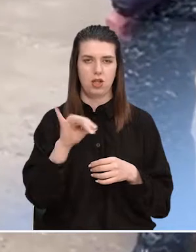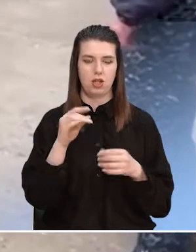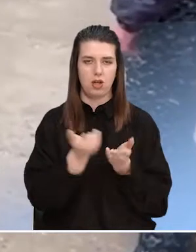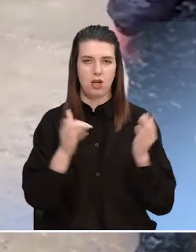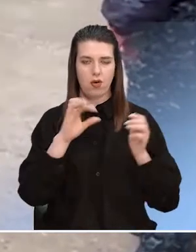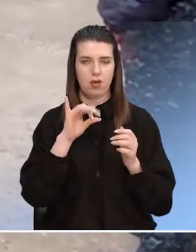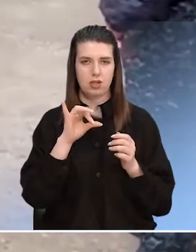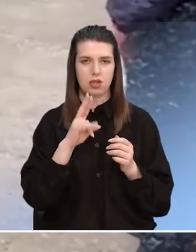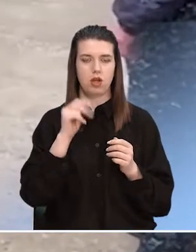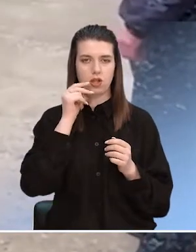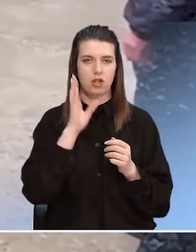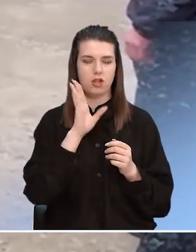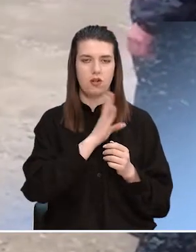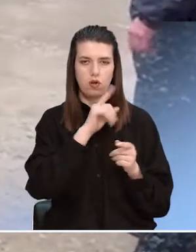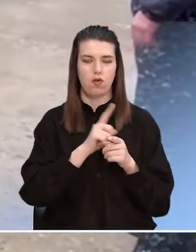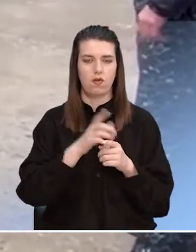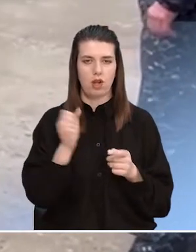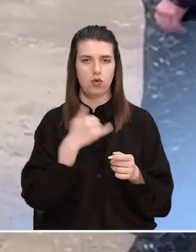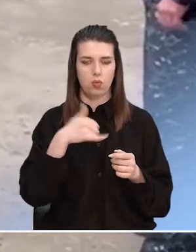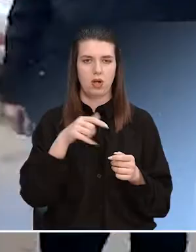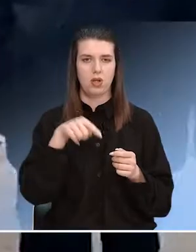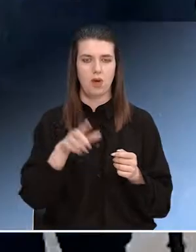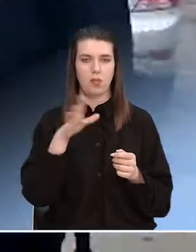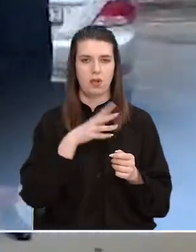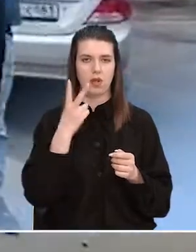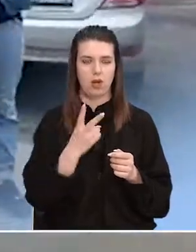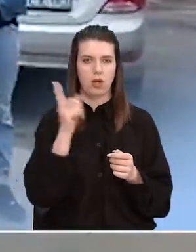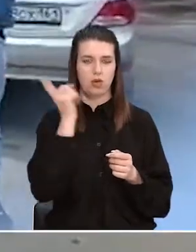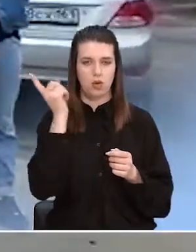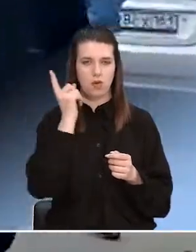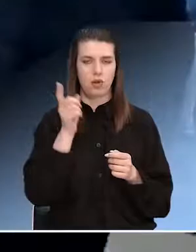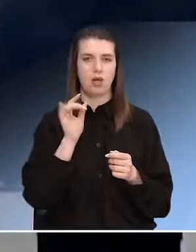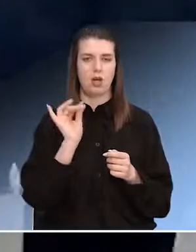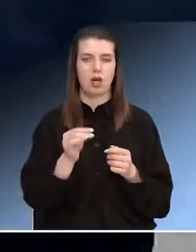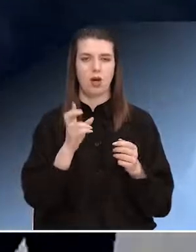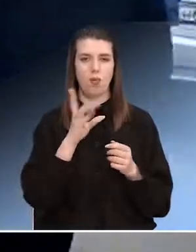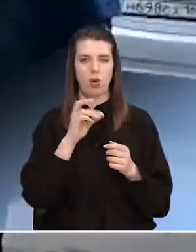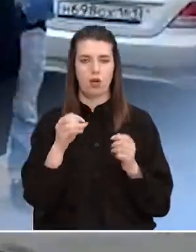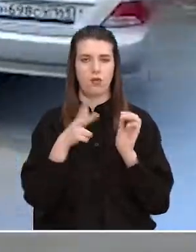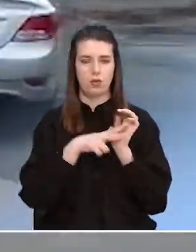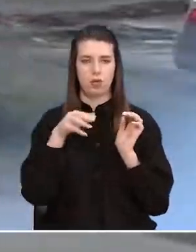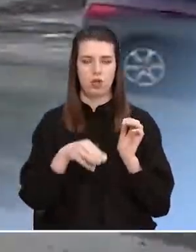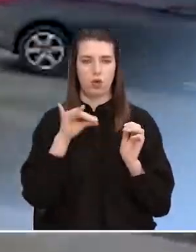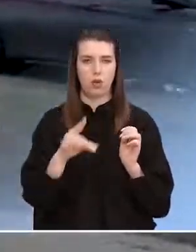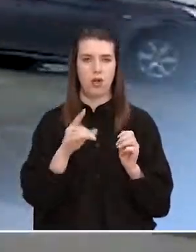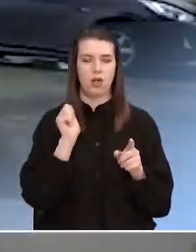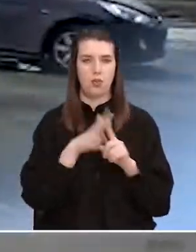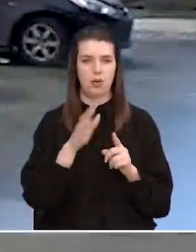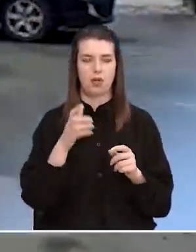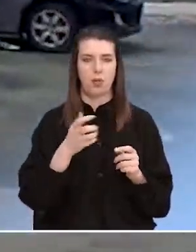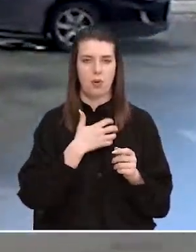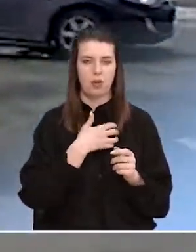из багажной корзины велосипеда но женщина тоже схватила сумку так как ни находились два и и сотовых телефона и более